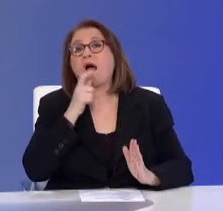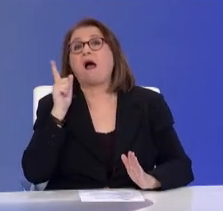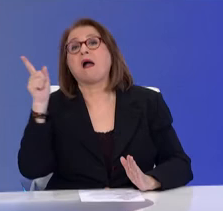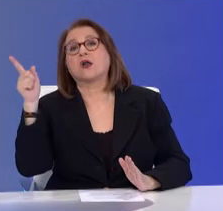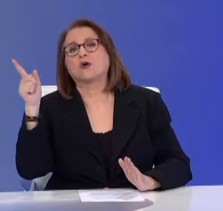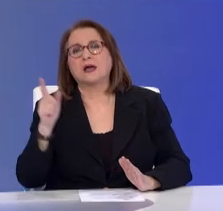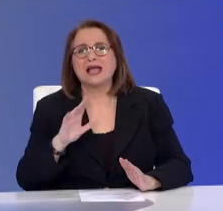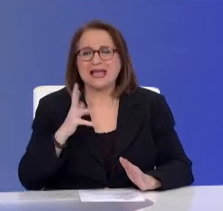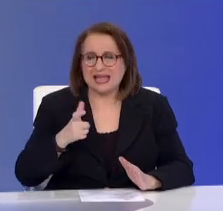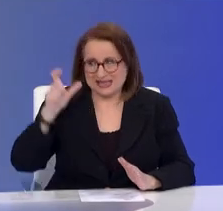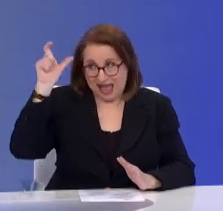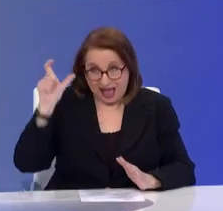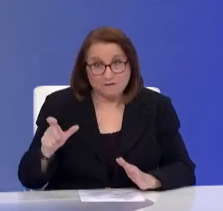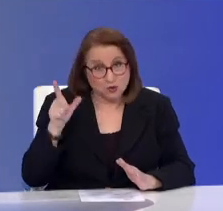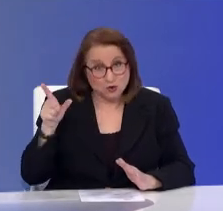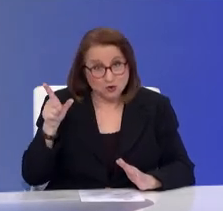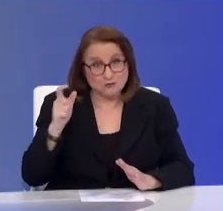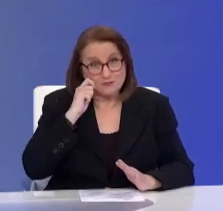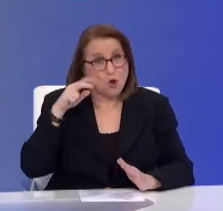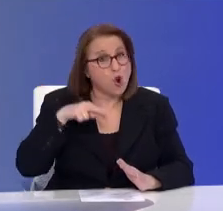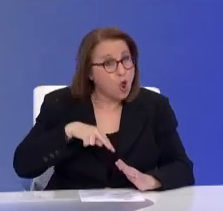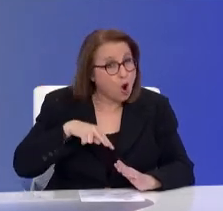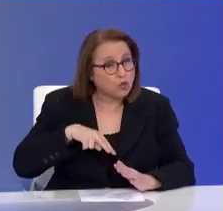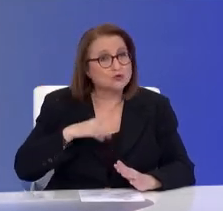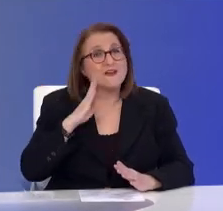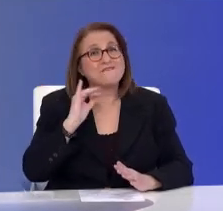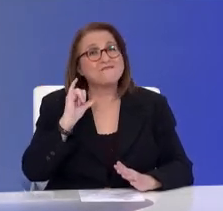ήταν ένας άνθρωπος ο οποίος έλαβε